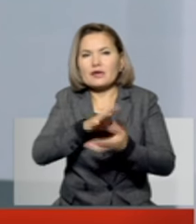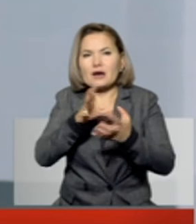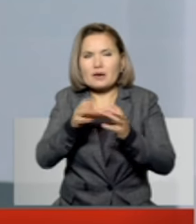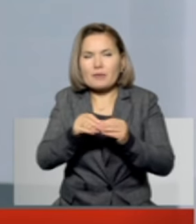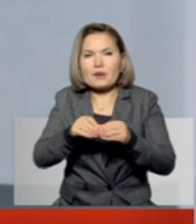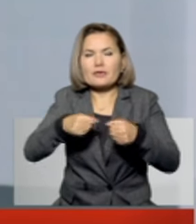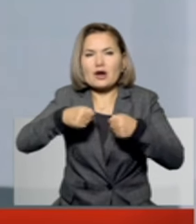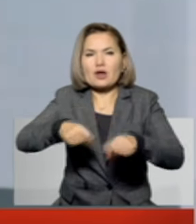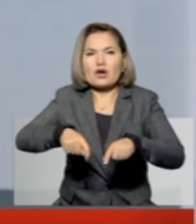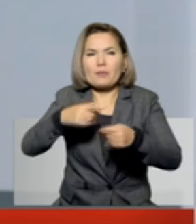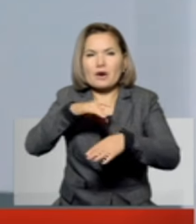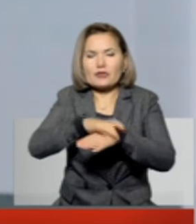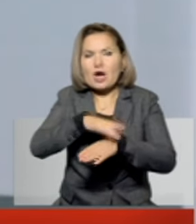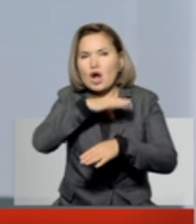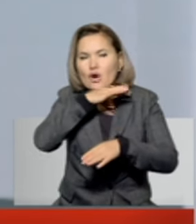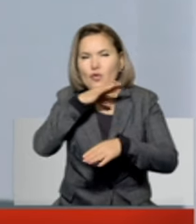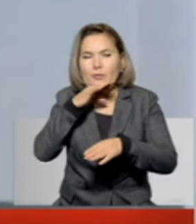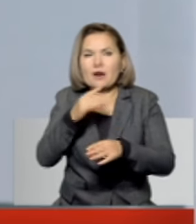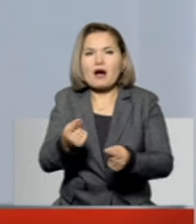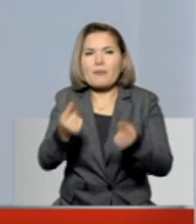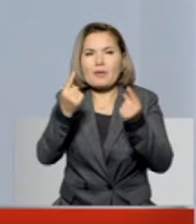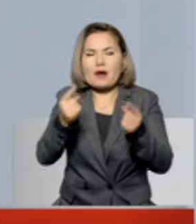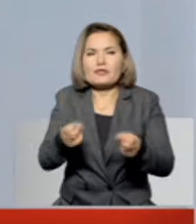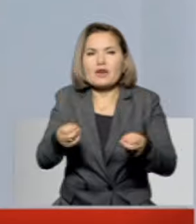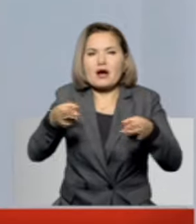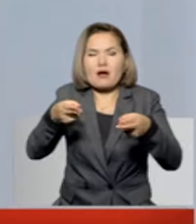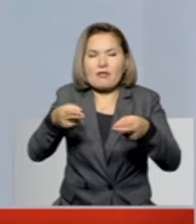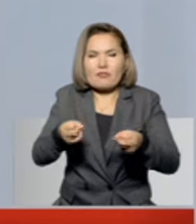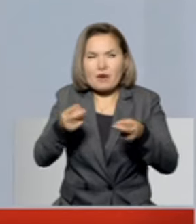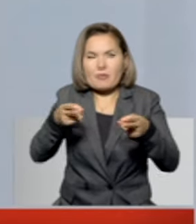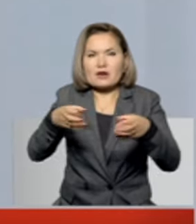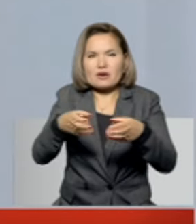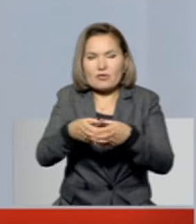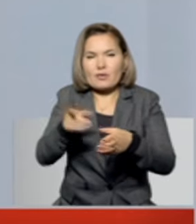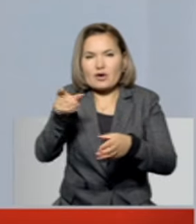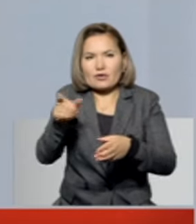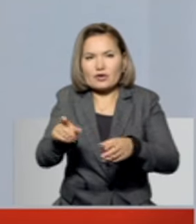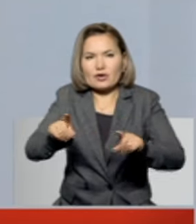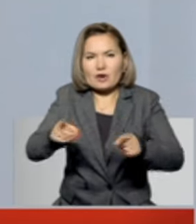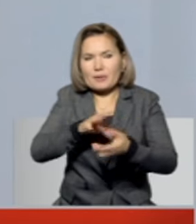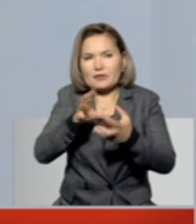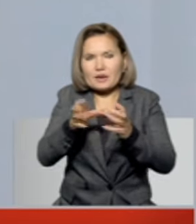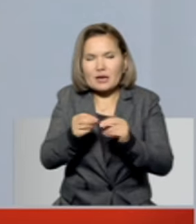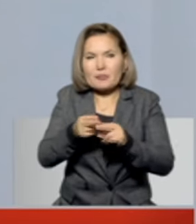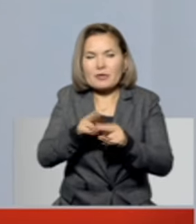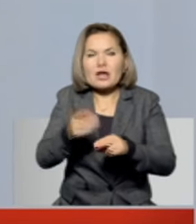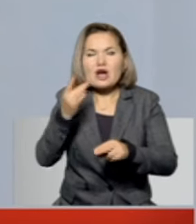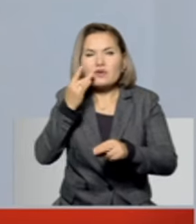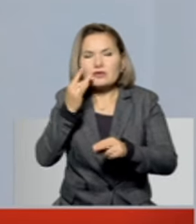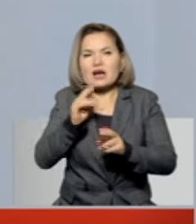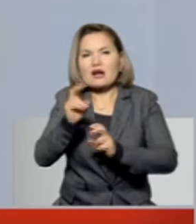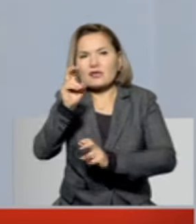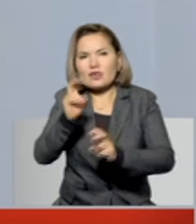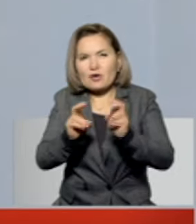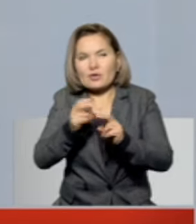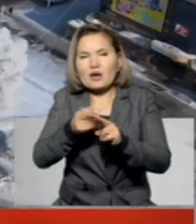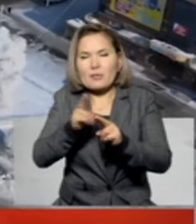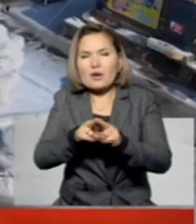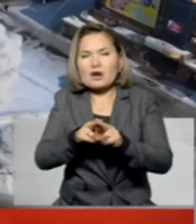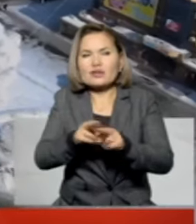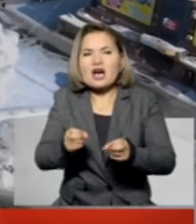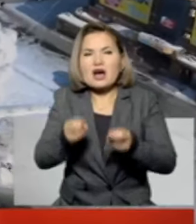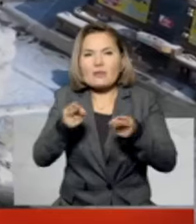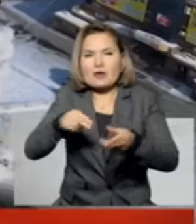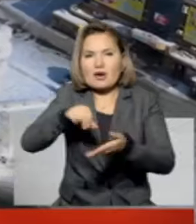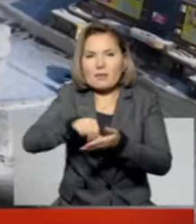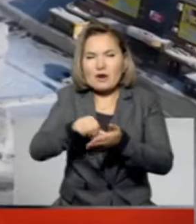бұзушылардың көптеген назарында болған күдікті ақыры қолға түсті. Оған рейдерлік жолмен өндірісті кәсіпорынды тартып алды деген